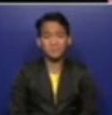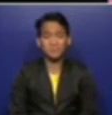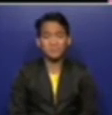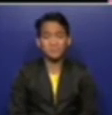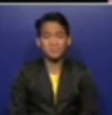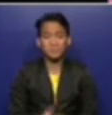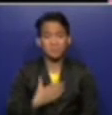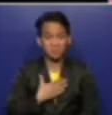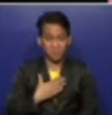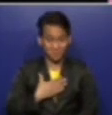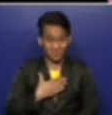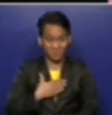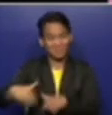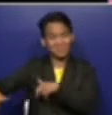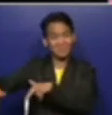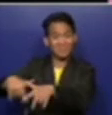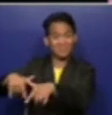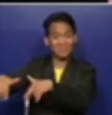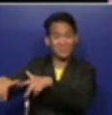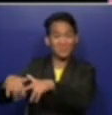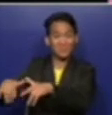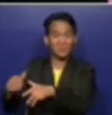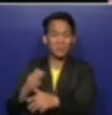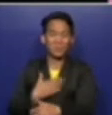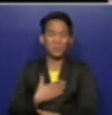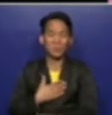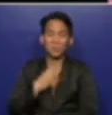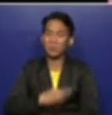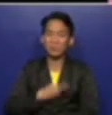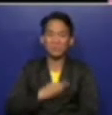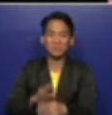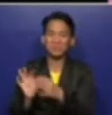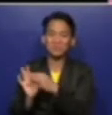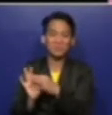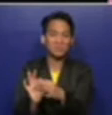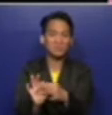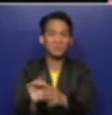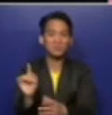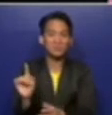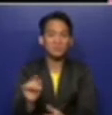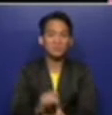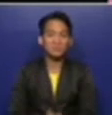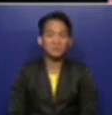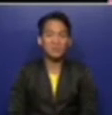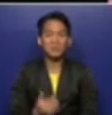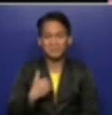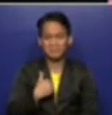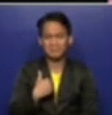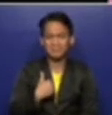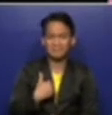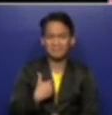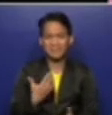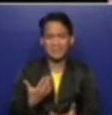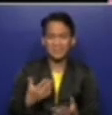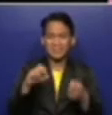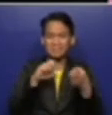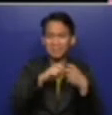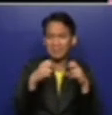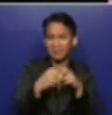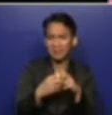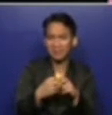องและพี่น้องประชาชนคนทั่วไปเป็นห่วงอย่างยิ่งก็คือว่ามันมีการคุกคามผู้ชุม